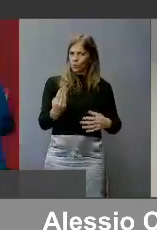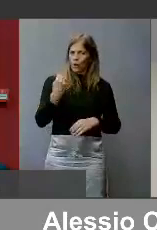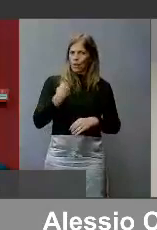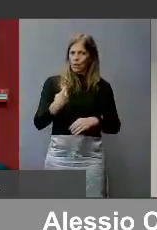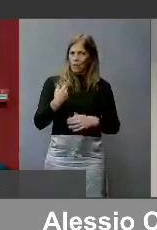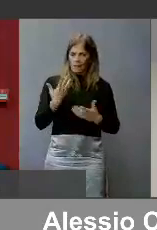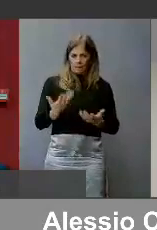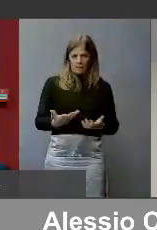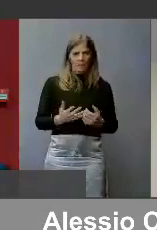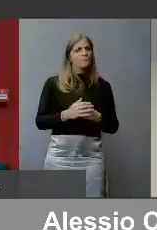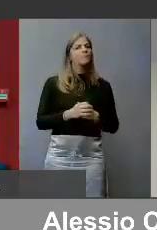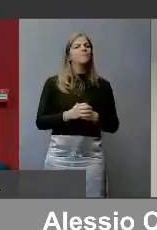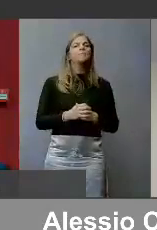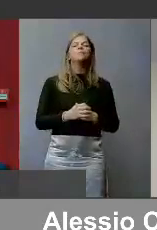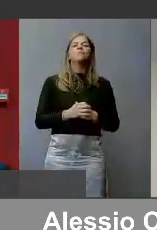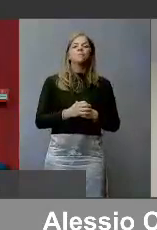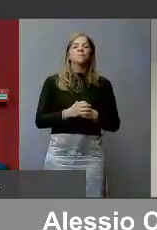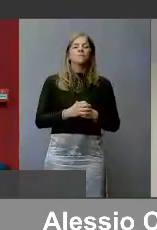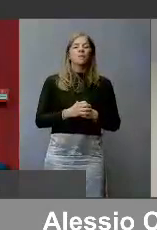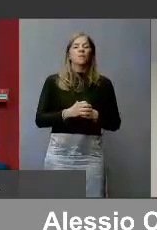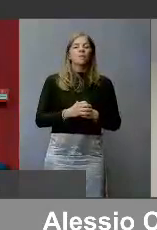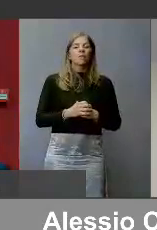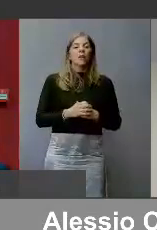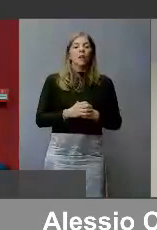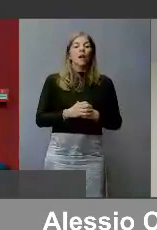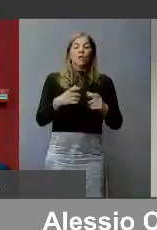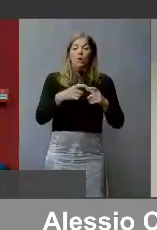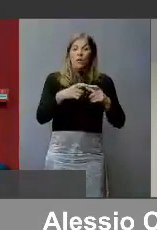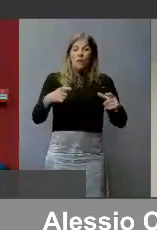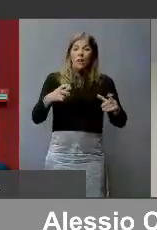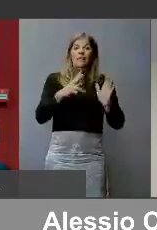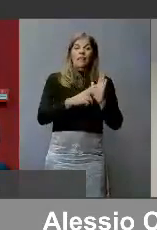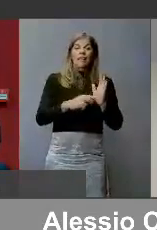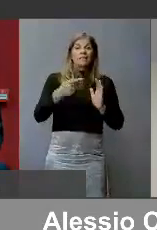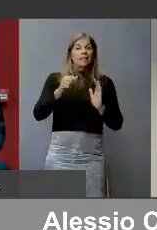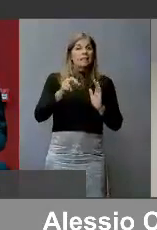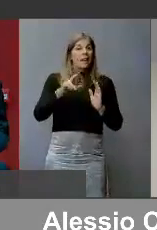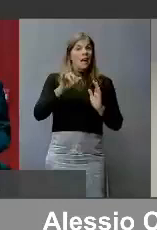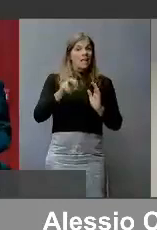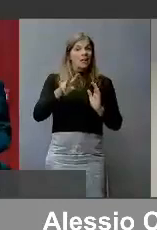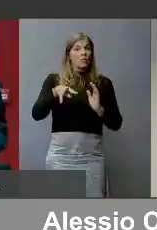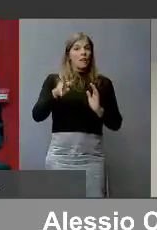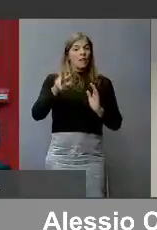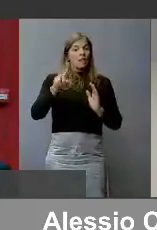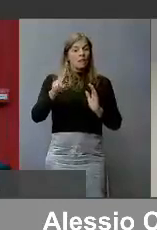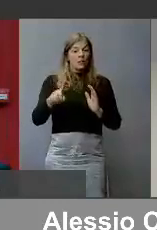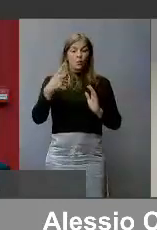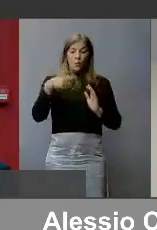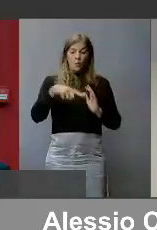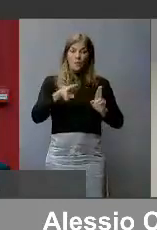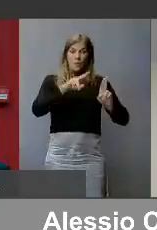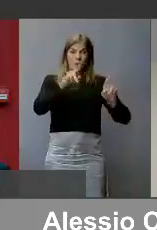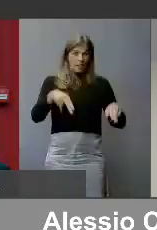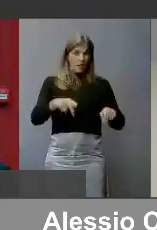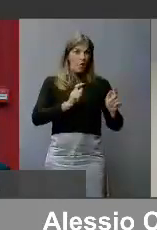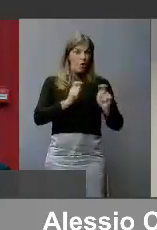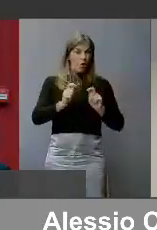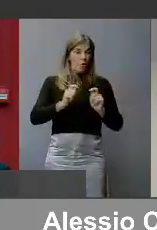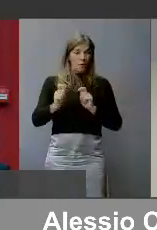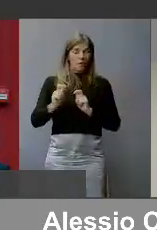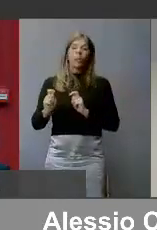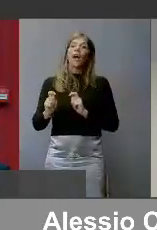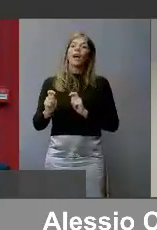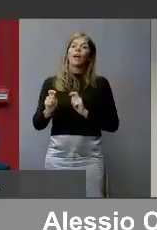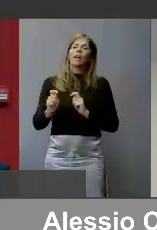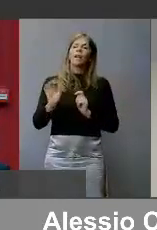in relazione all'applicazione della tariffa dal 2021 nei confronti delle utenze non domestiche in data 8 aprile 2021